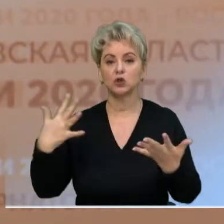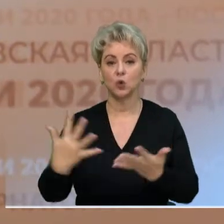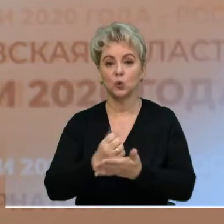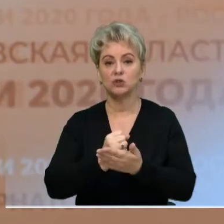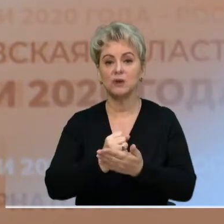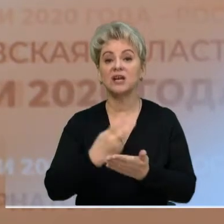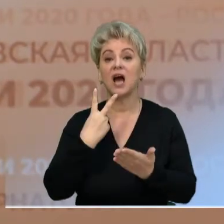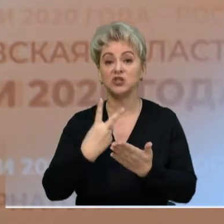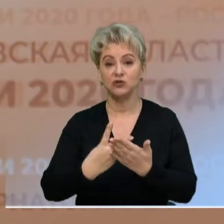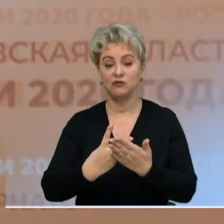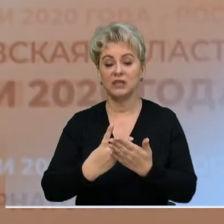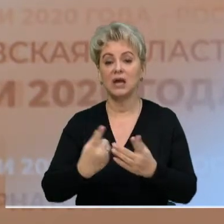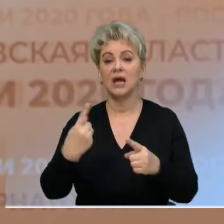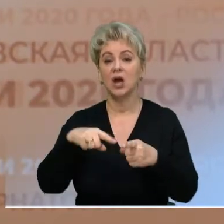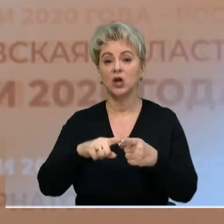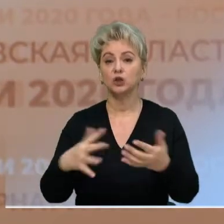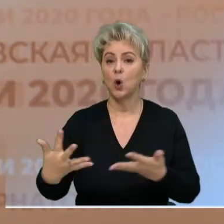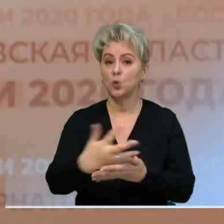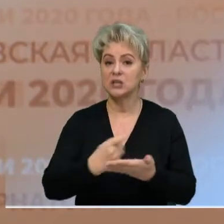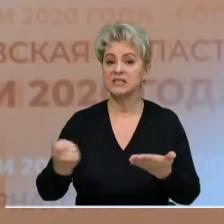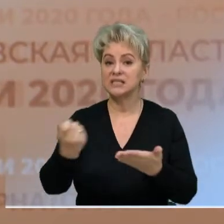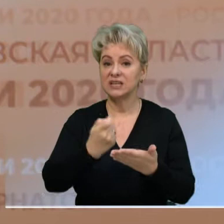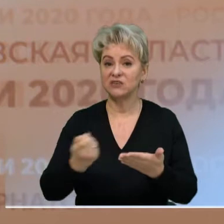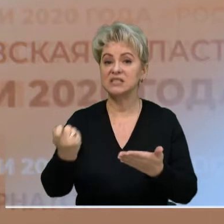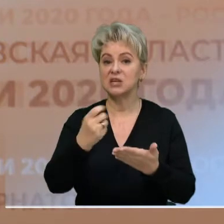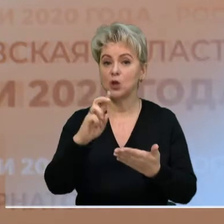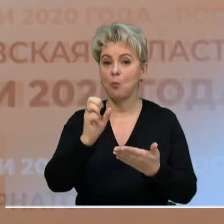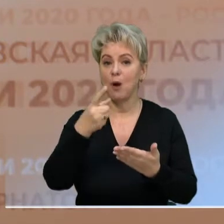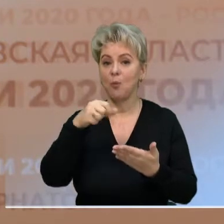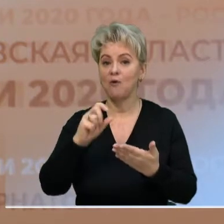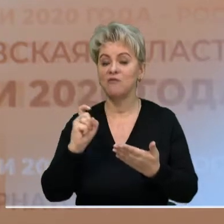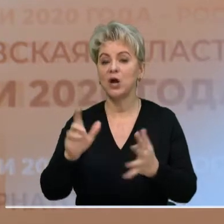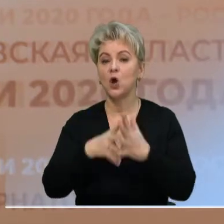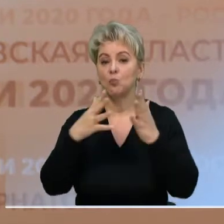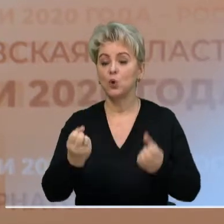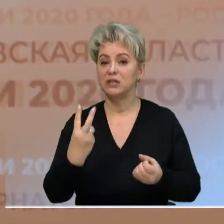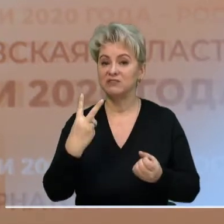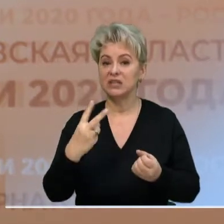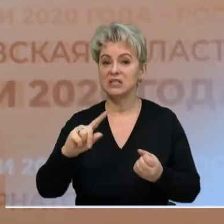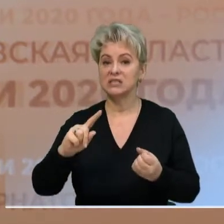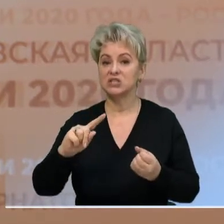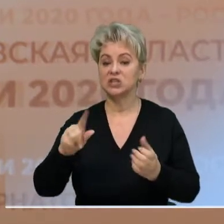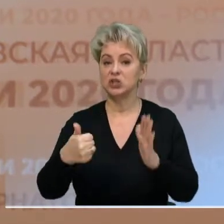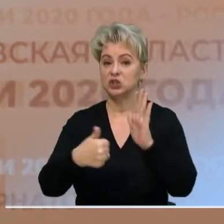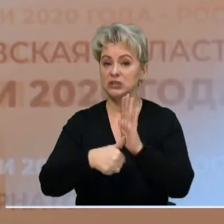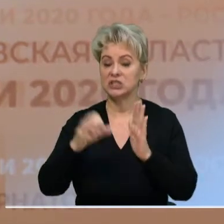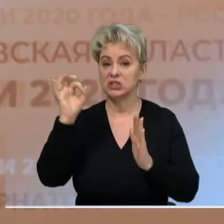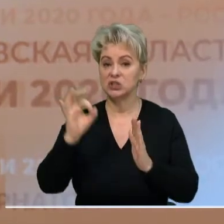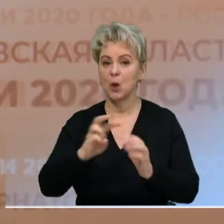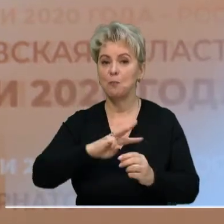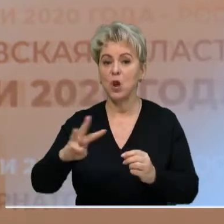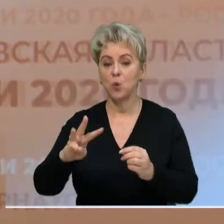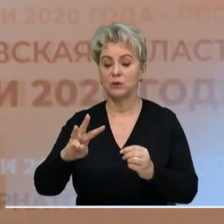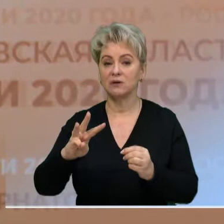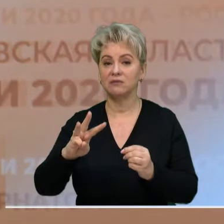успехов, очевидно, это урожай зерновых и зернобобовых. Более 12,6